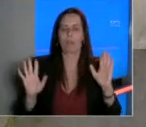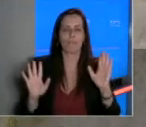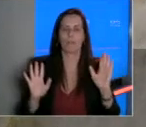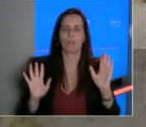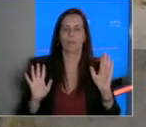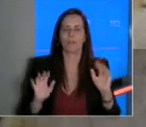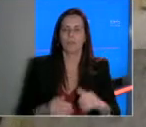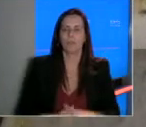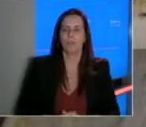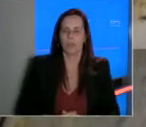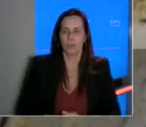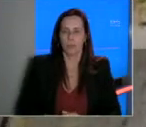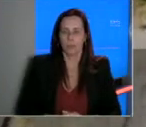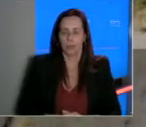להם.